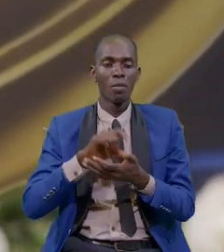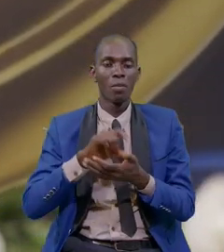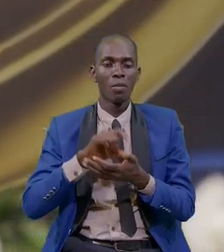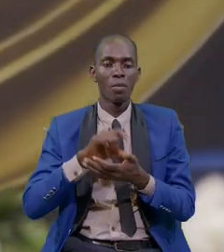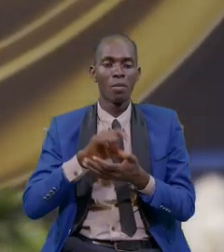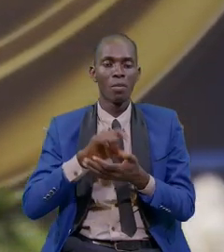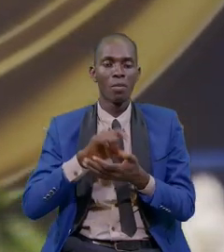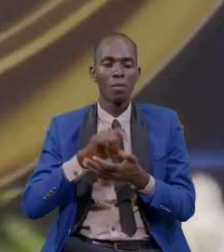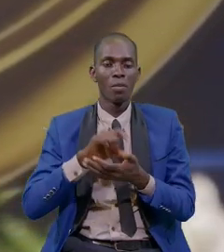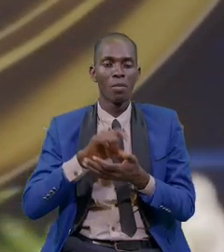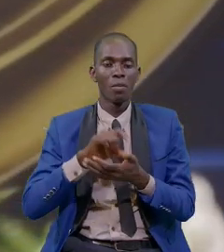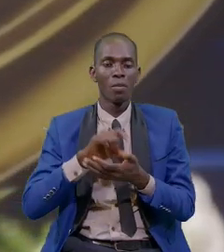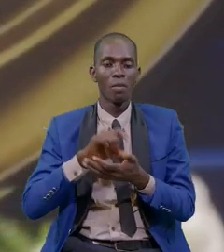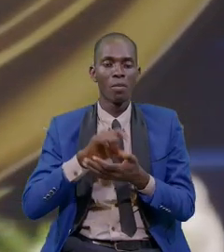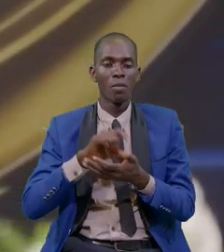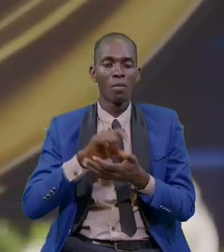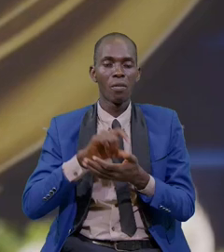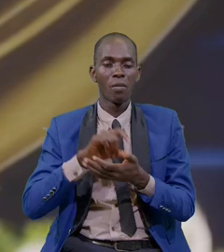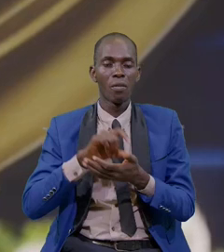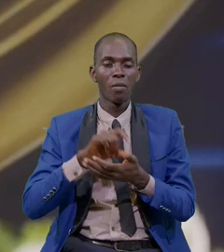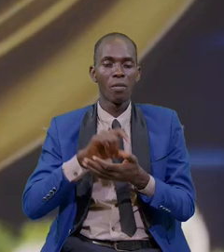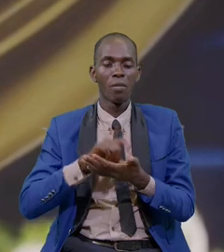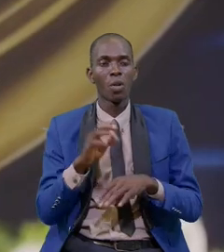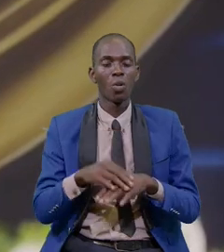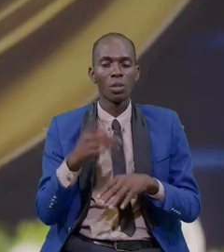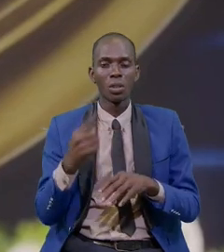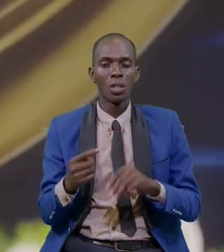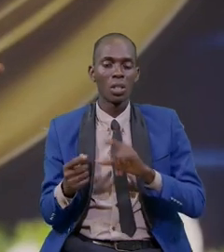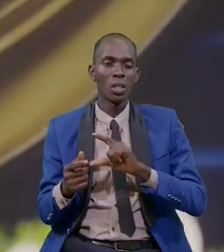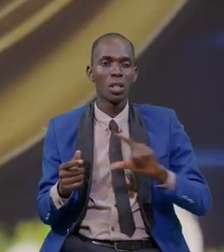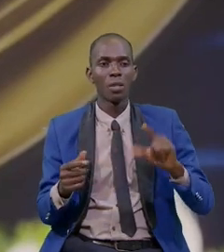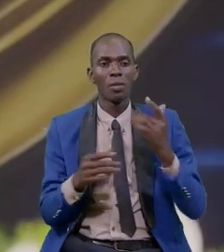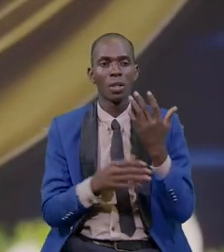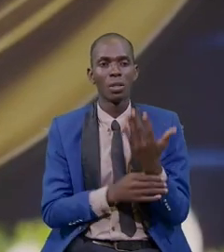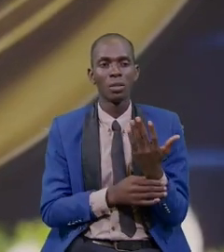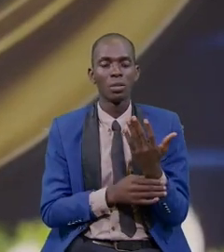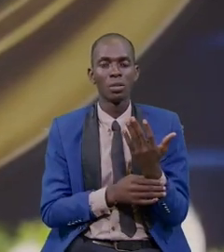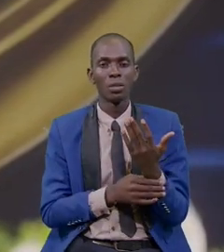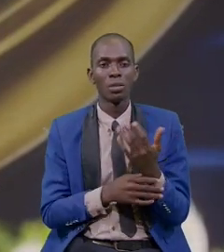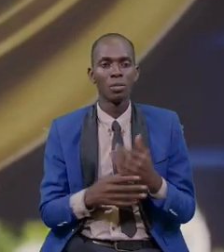Ensuite, il dira à ceux qui seront à sa gauche,